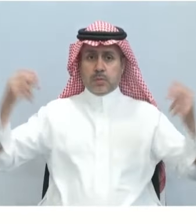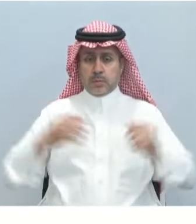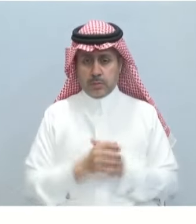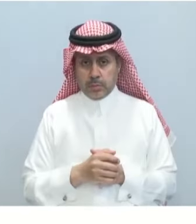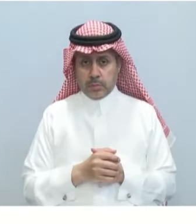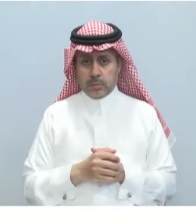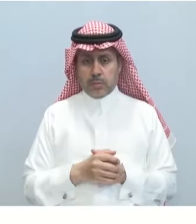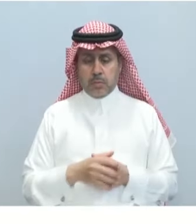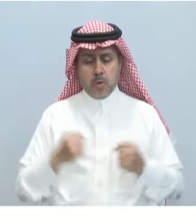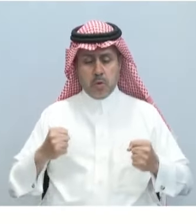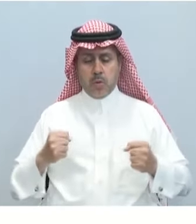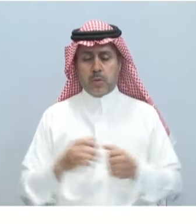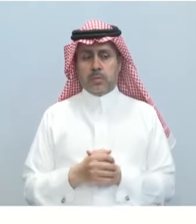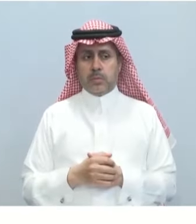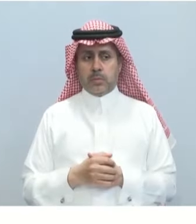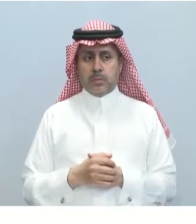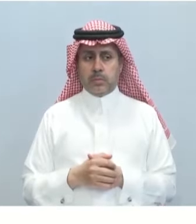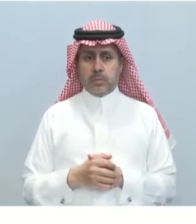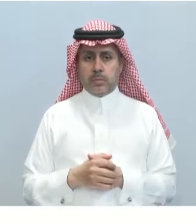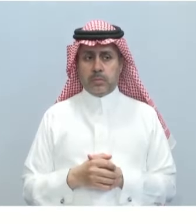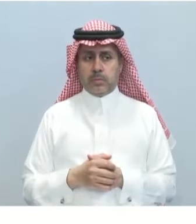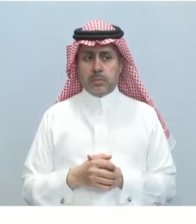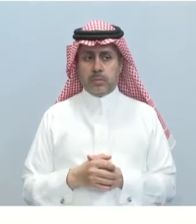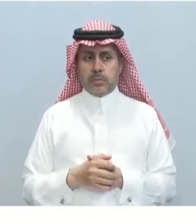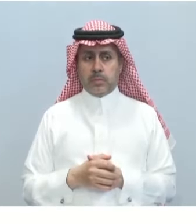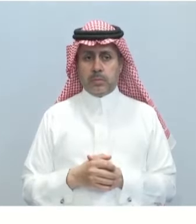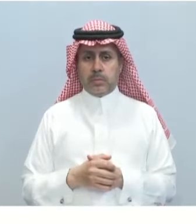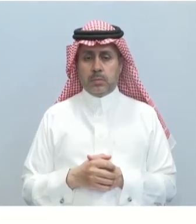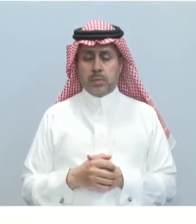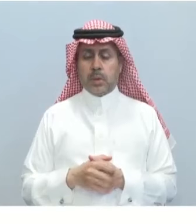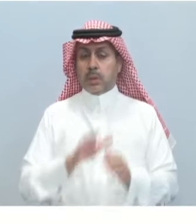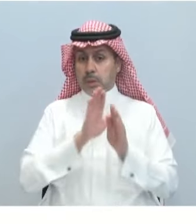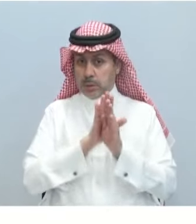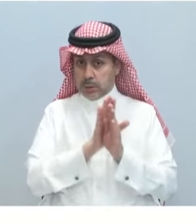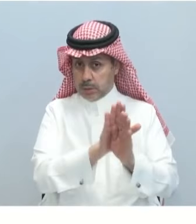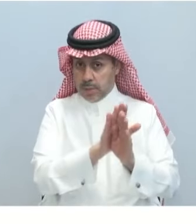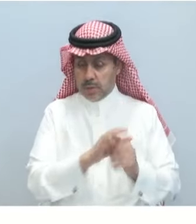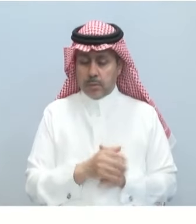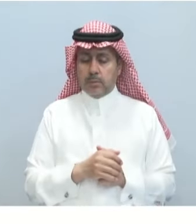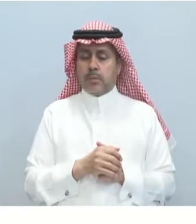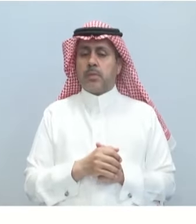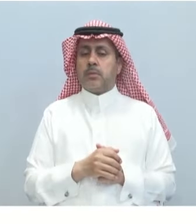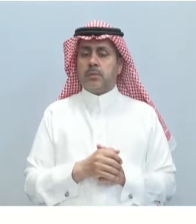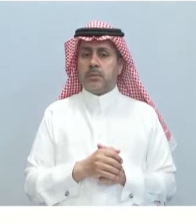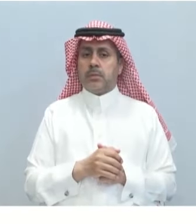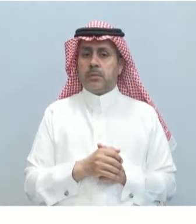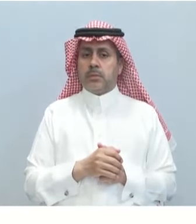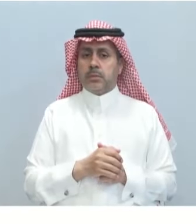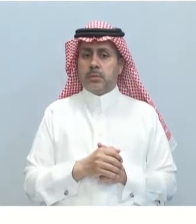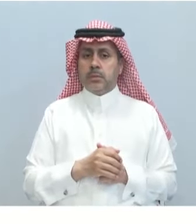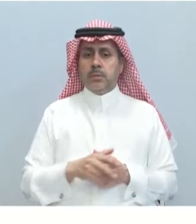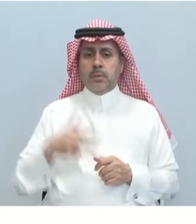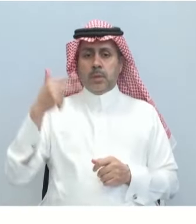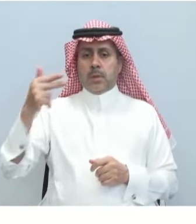ايضا الظهور بمظهر القوه والسيطره امام الاخرين قد يكون الدافع ايضا من دوافعه وراء فعل التنمر هو